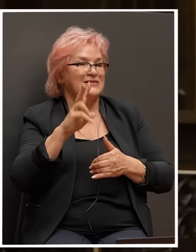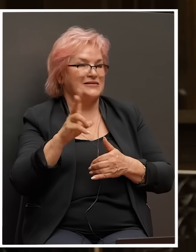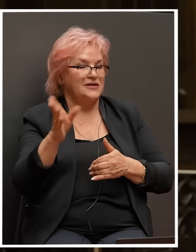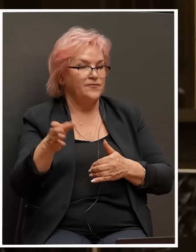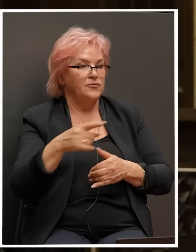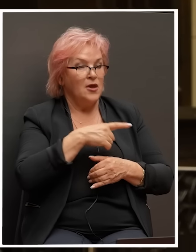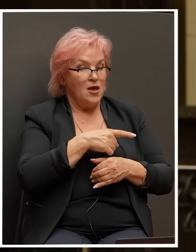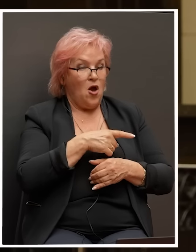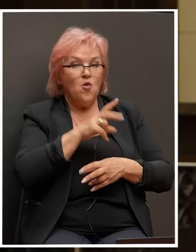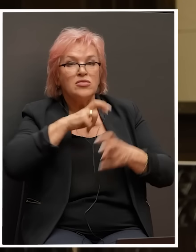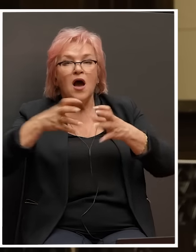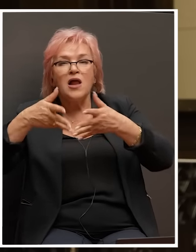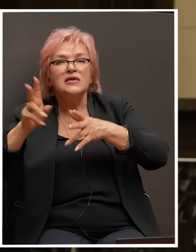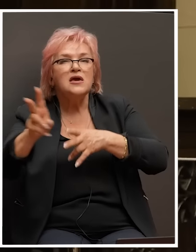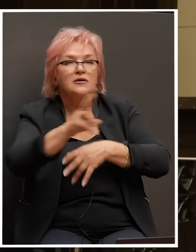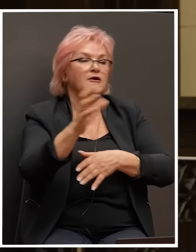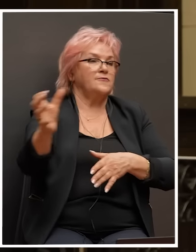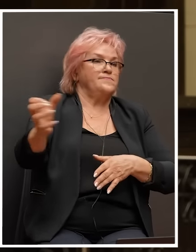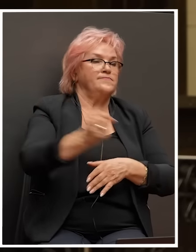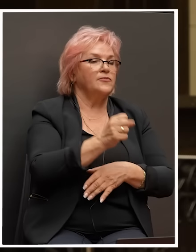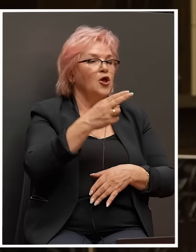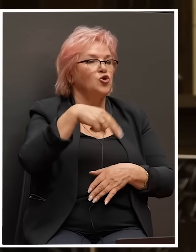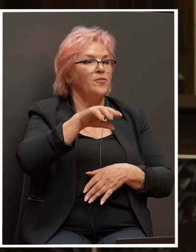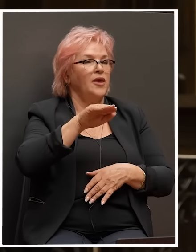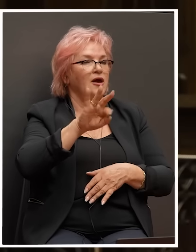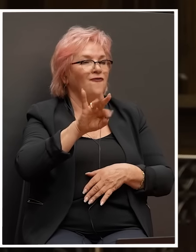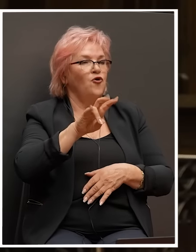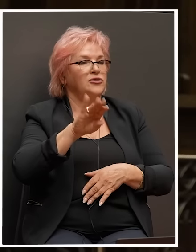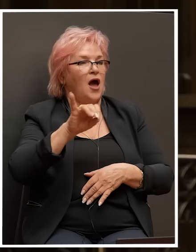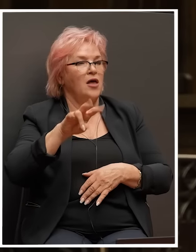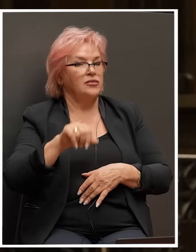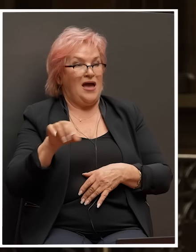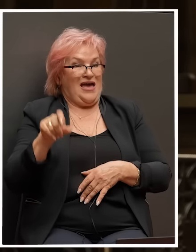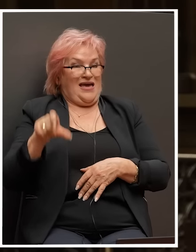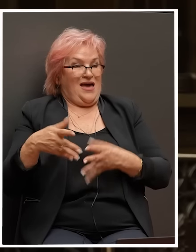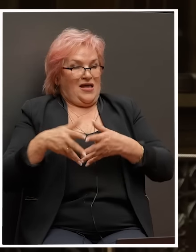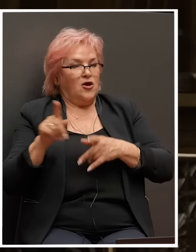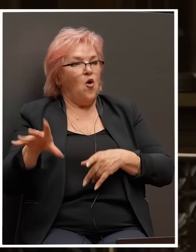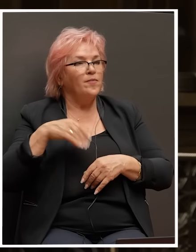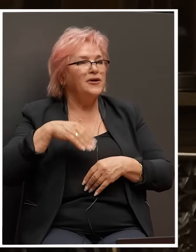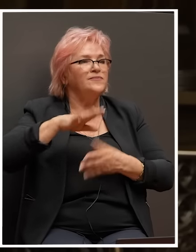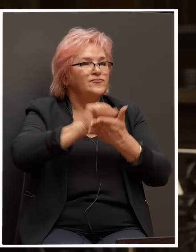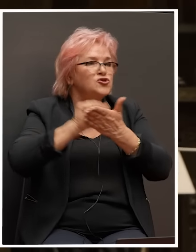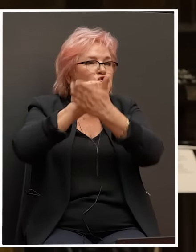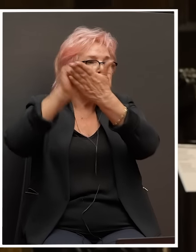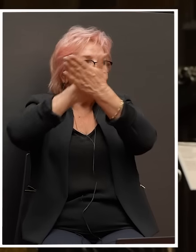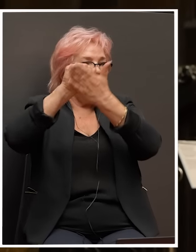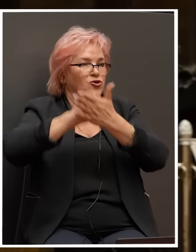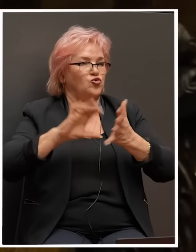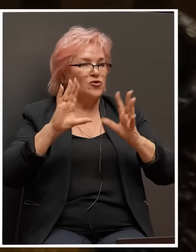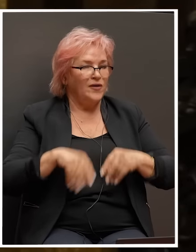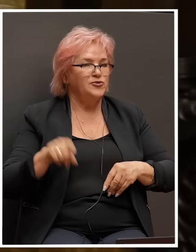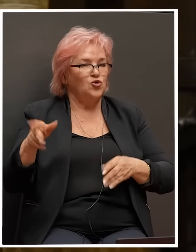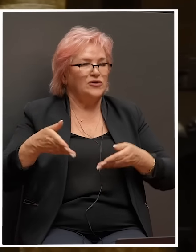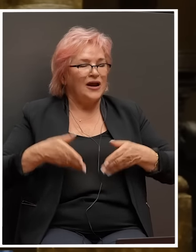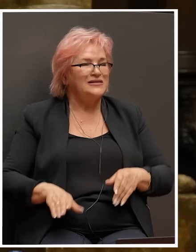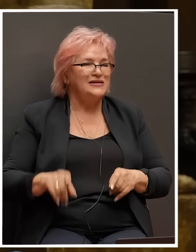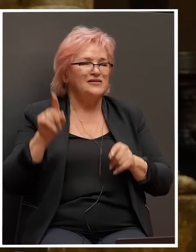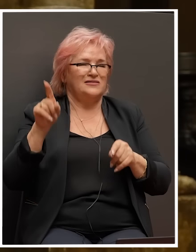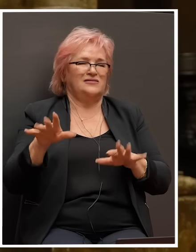Он ищет архитектора, и таким архитектором становится Доменико Фонтана. Доменико Фонтана был штукатуром, он вообще тичинезе. Родился он в